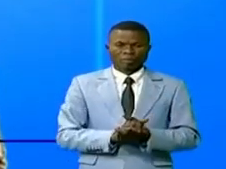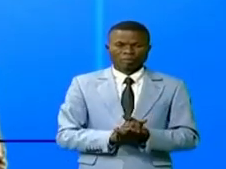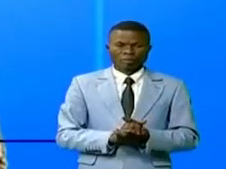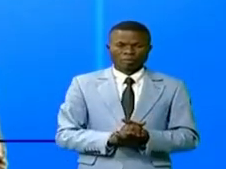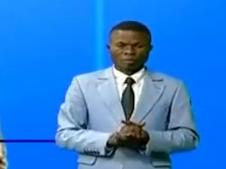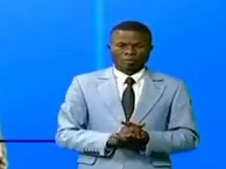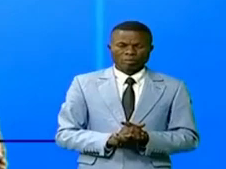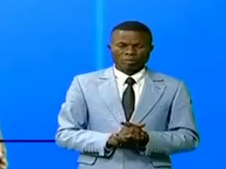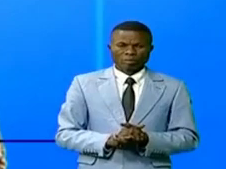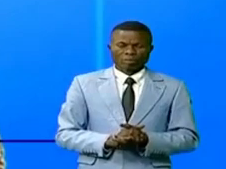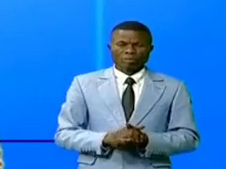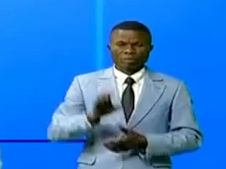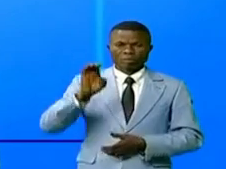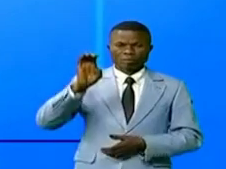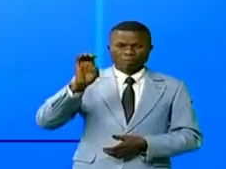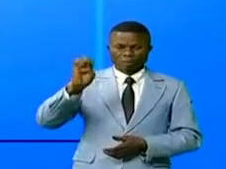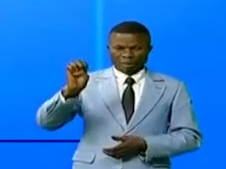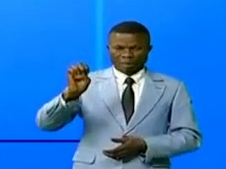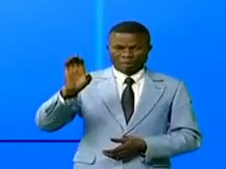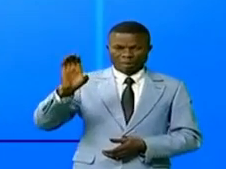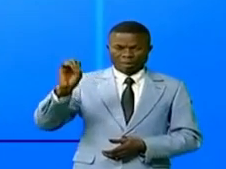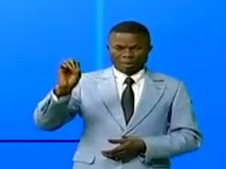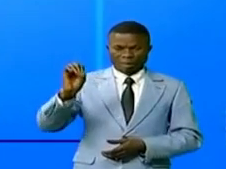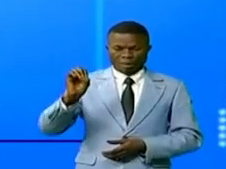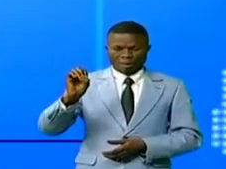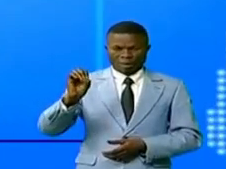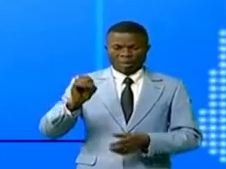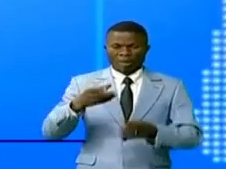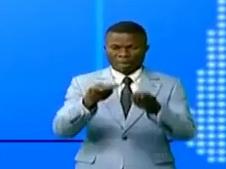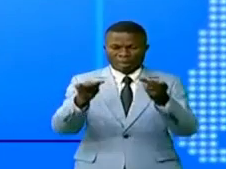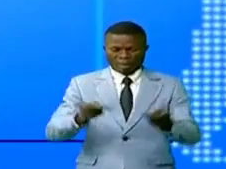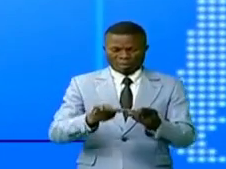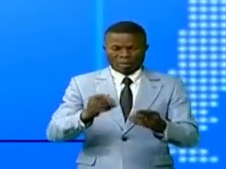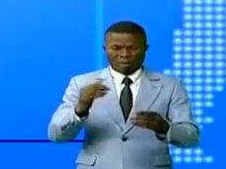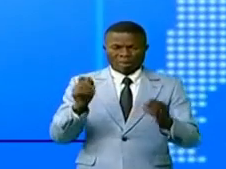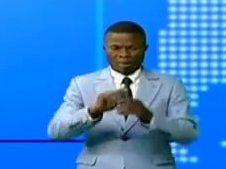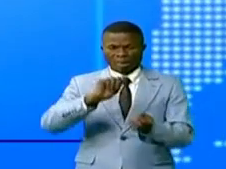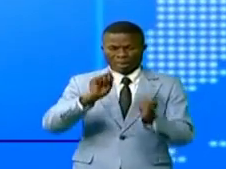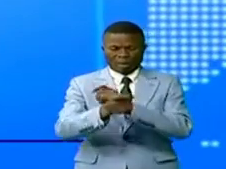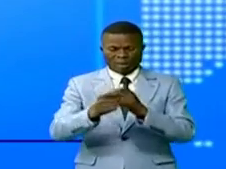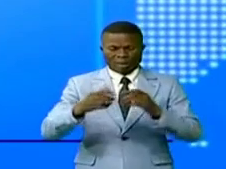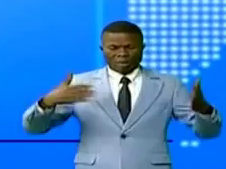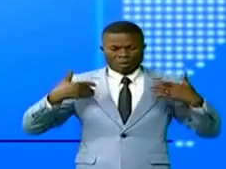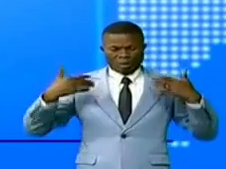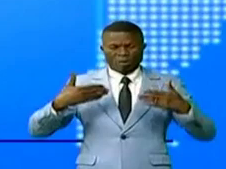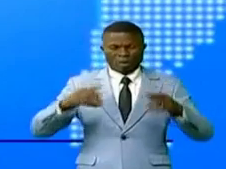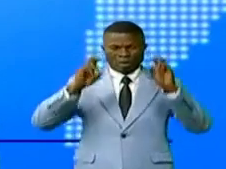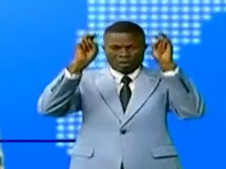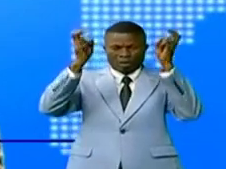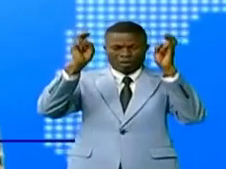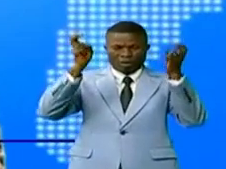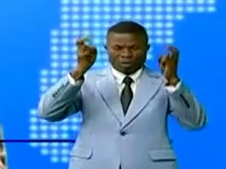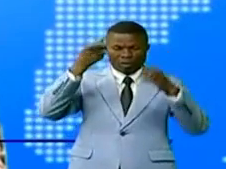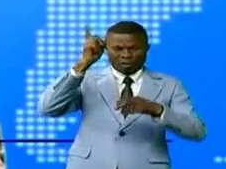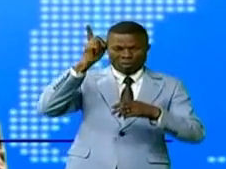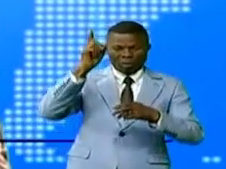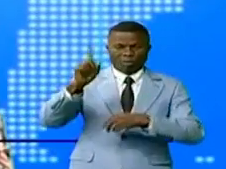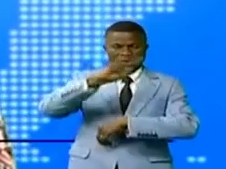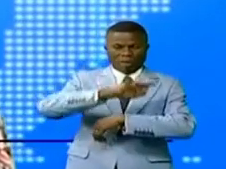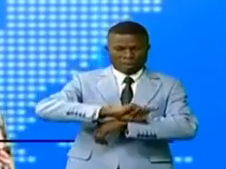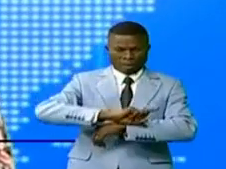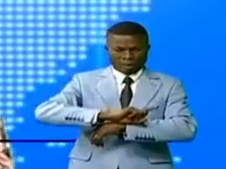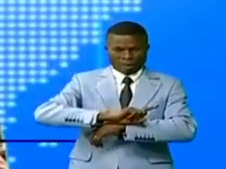en Écosse, les minerais comme pilier stratégique dans la transition écologique, c'est le thème de la première journée